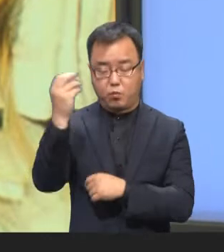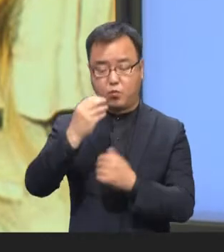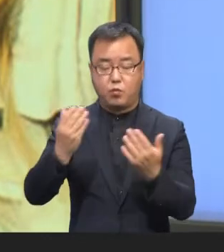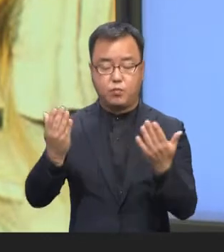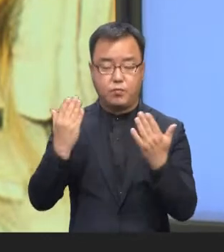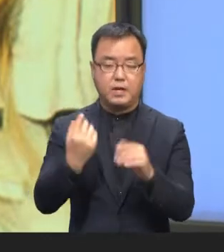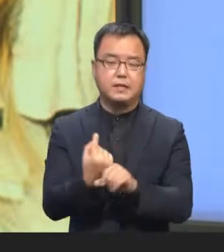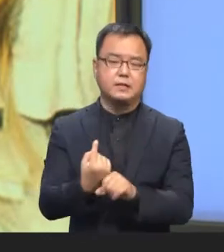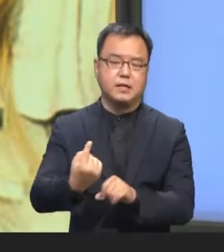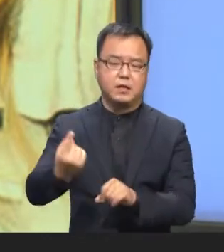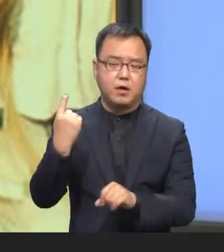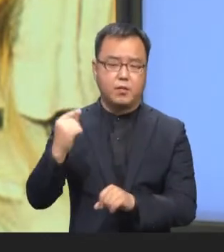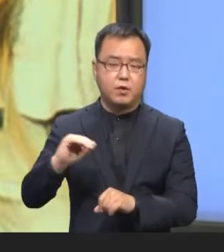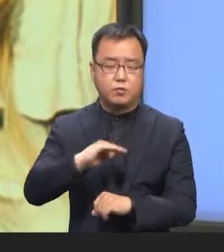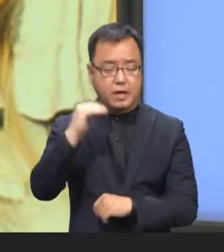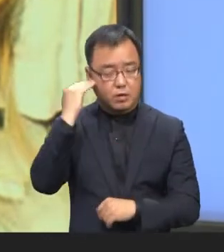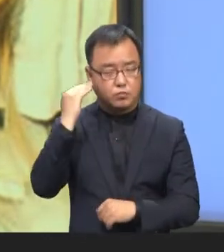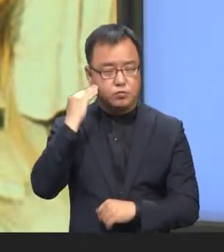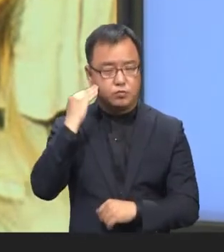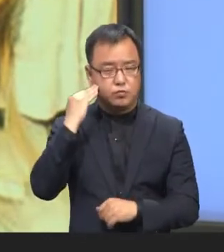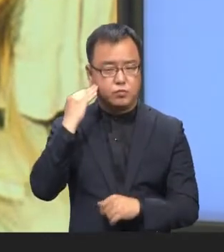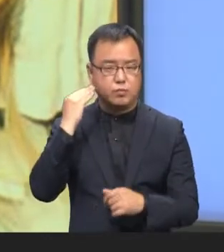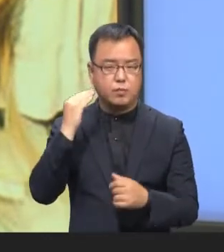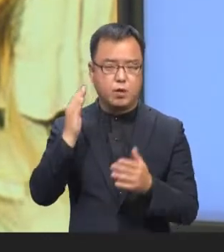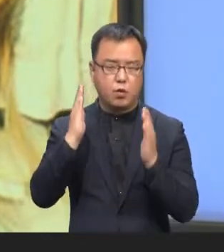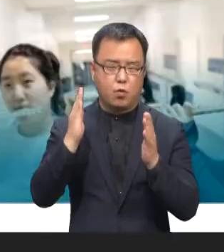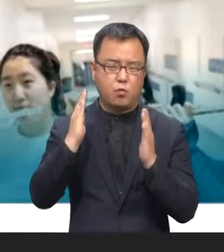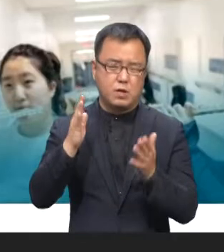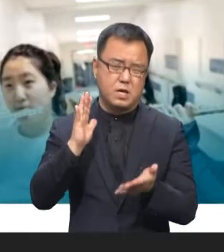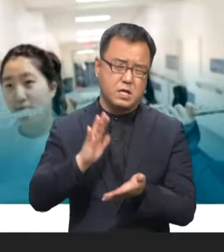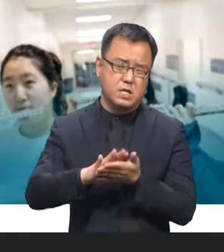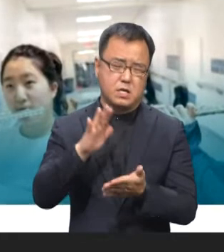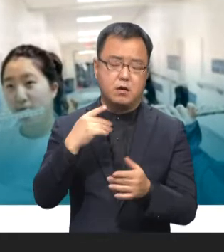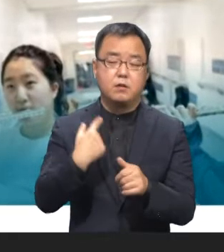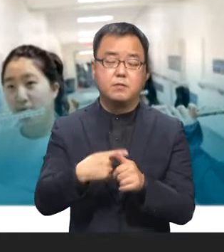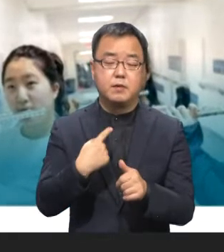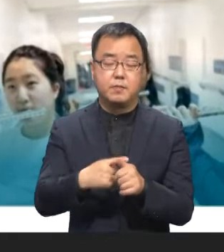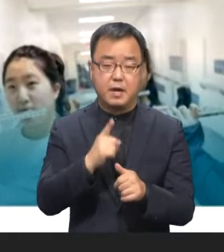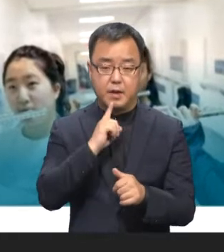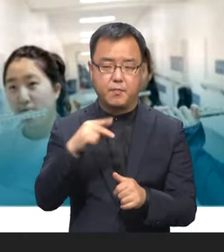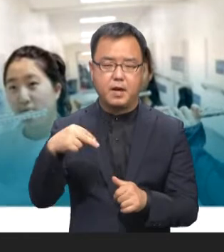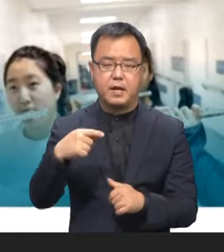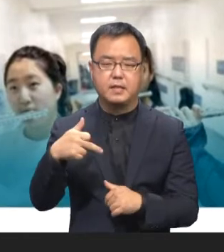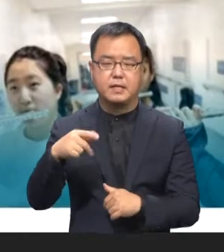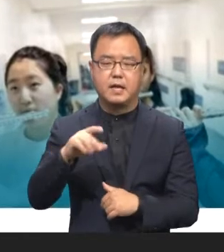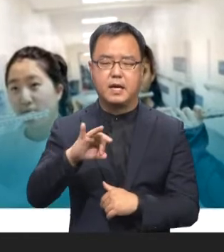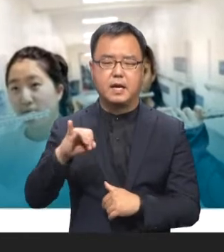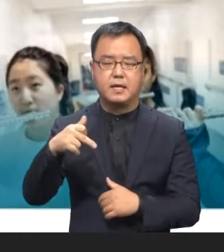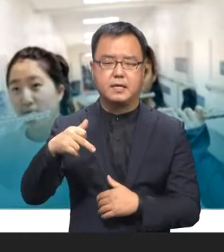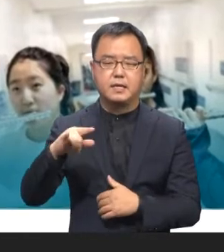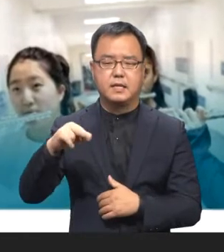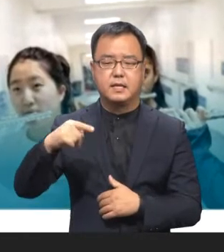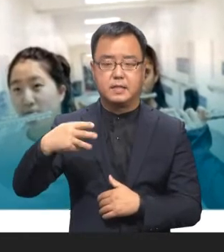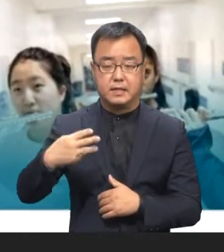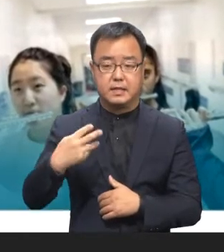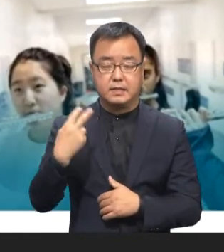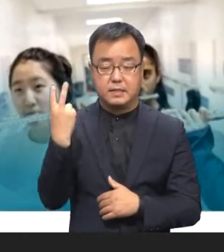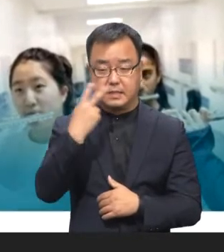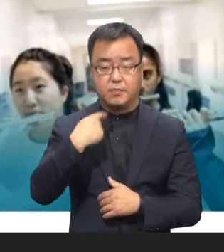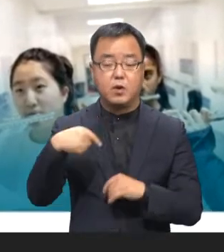지나친 입시 월에 비판한 드라마 스카이키스 를 기억하시는 분들 많을텐데요 어이 드라마에 등장했던 유명 입시